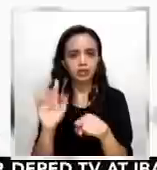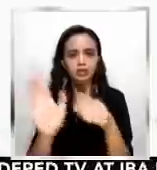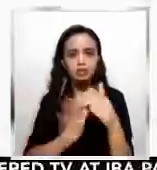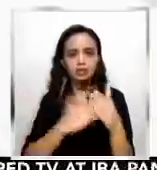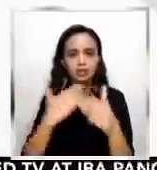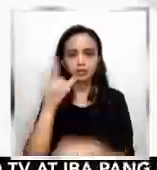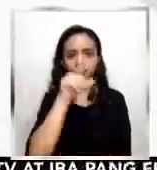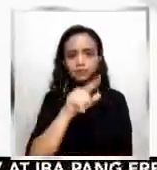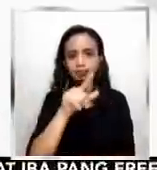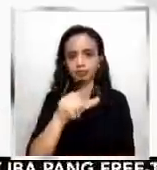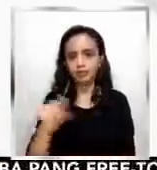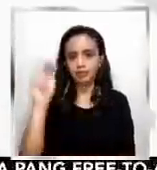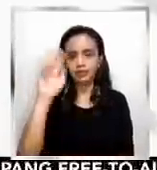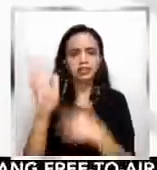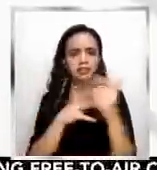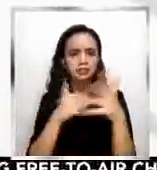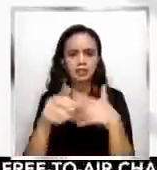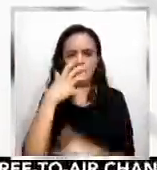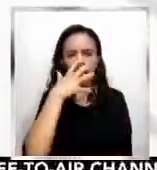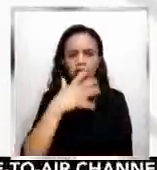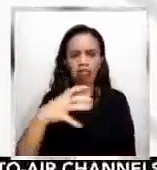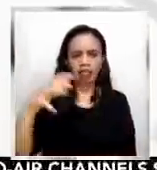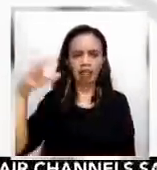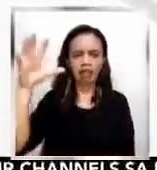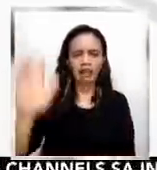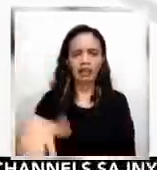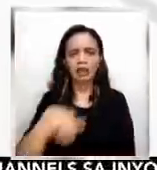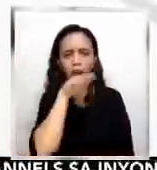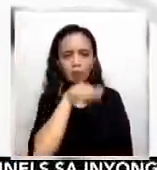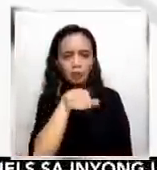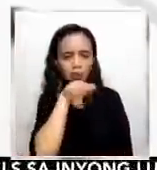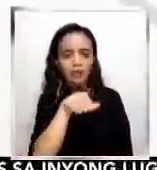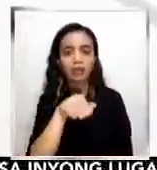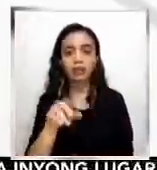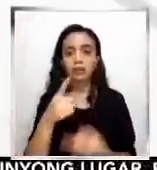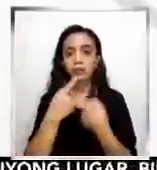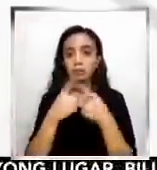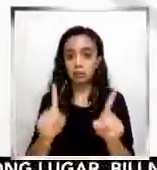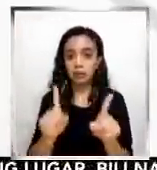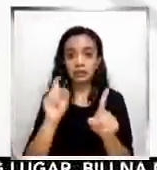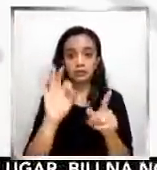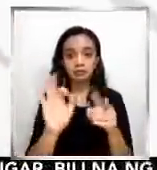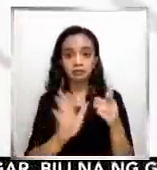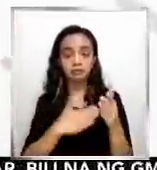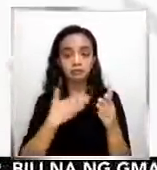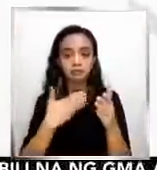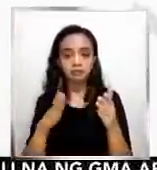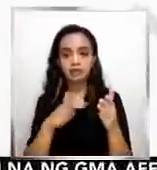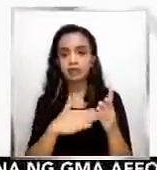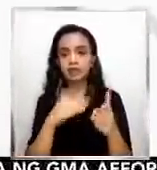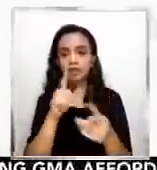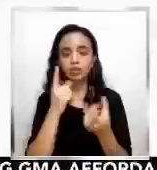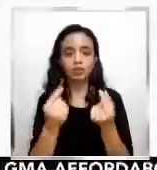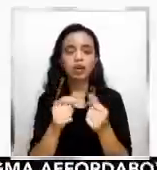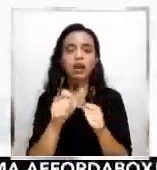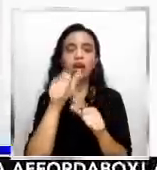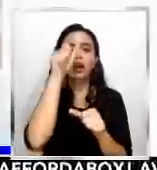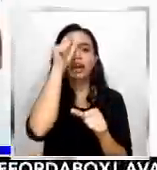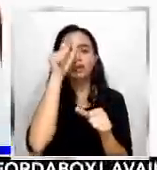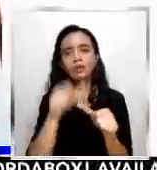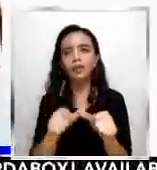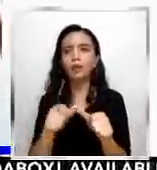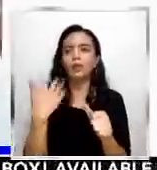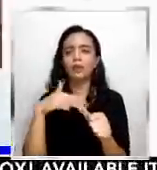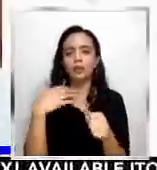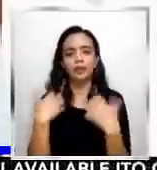baling bilad sa init at hapo sa pagod. Pag nakakanta naman daw siya, nanunumbalik ang gana at lakas. Yun